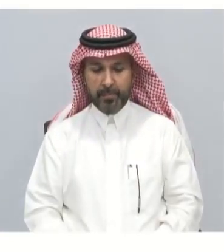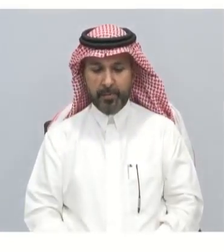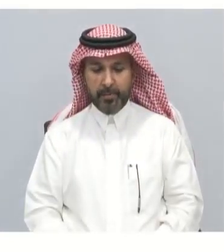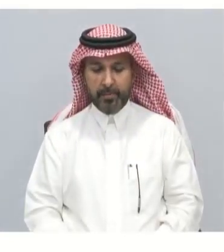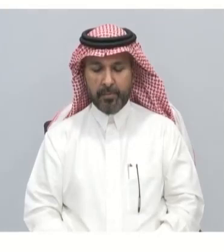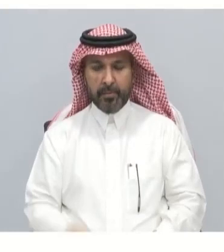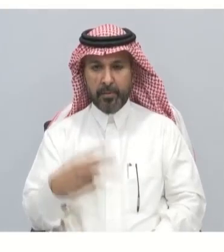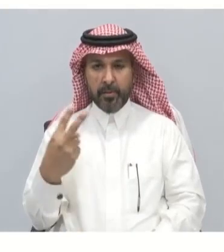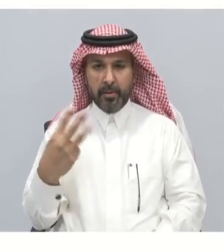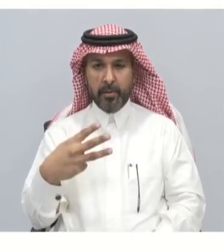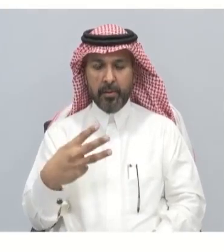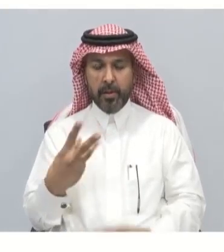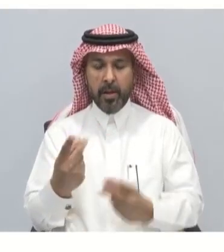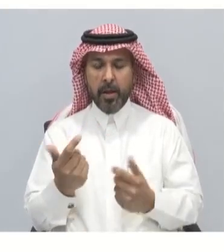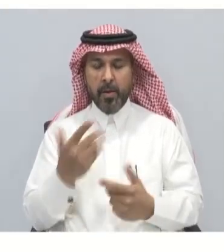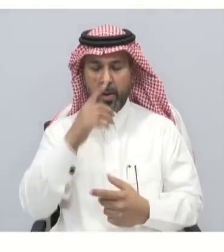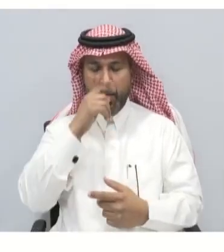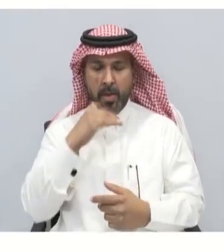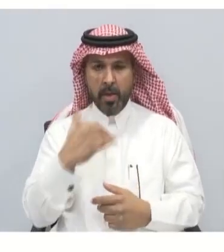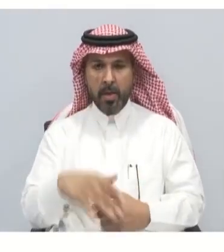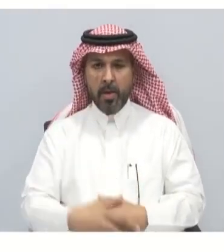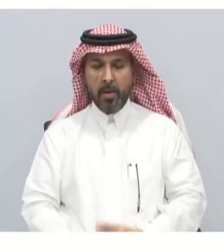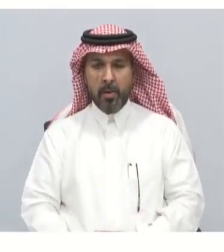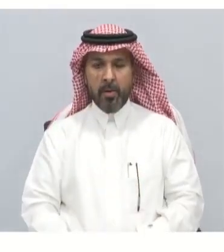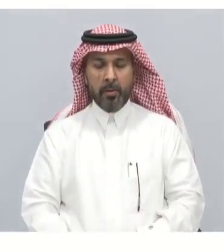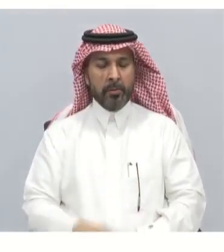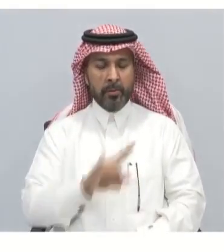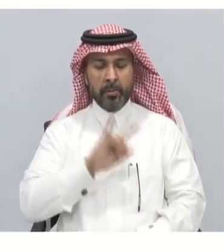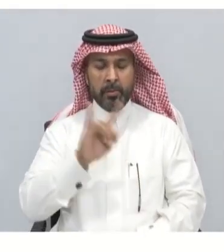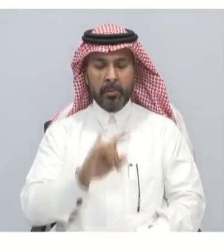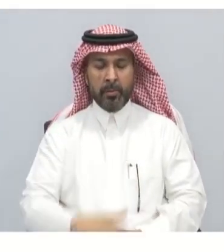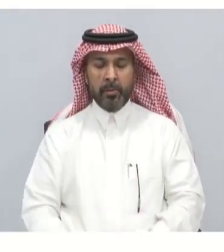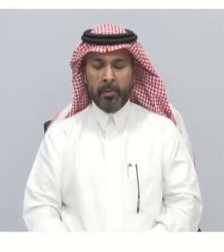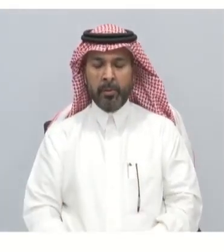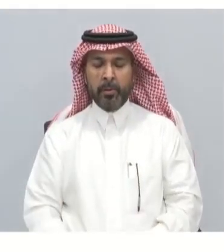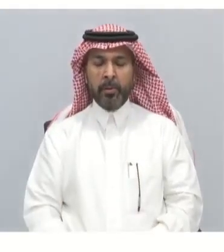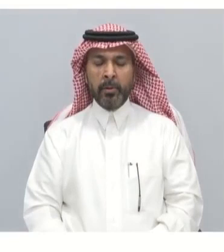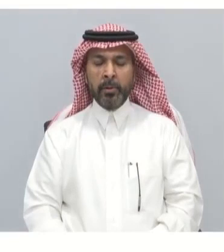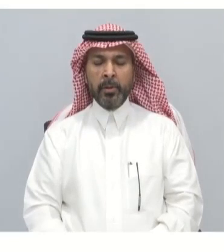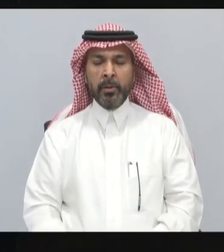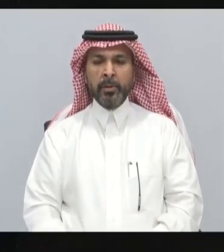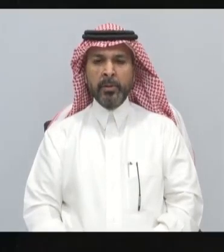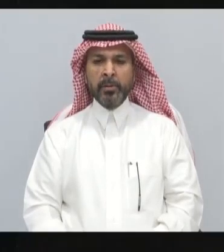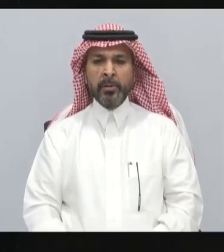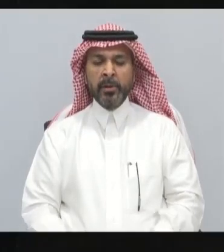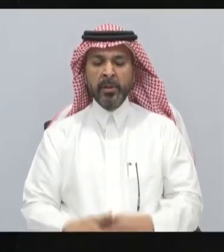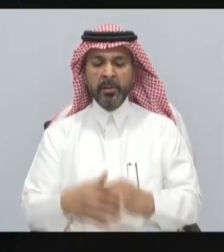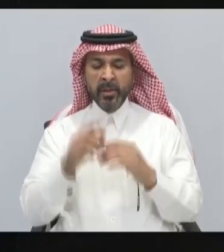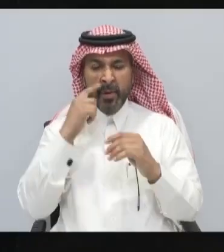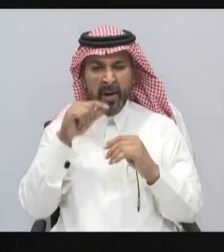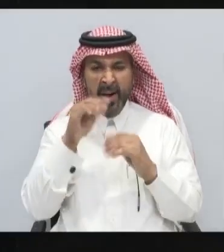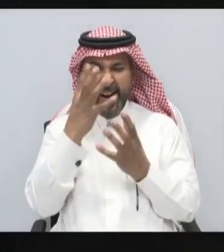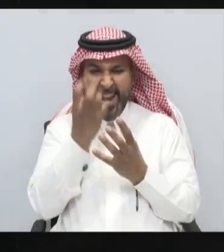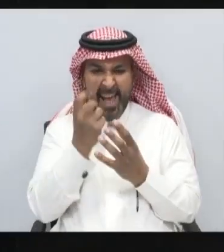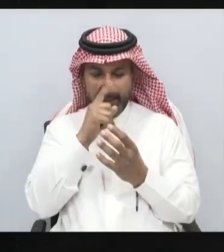شخصا نحتاج الى نصف العدد اللي هو 16 شخص طاوله مثلا لا بيكون في اماكن خاليه هنا